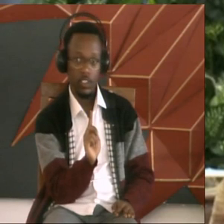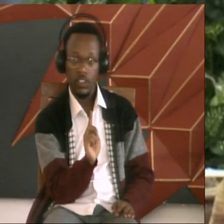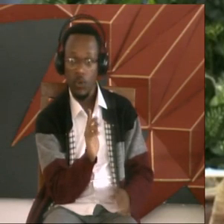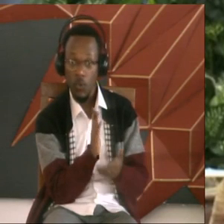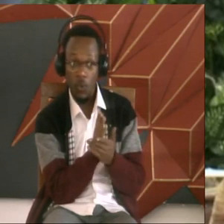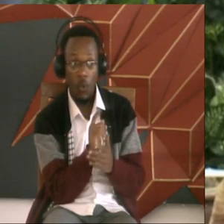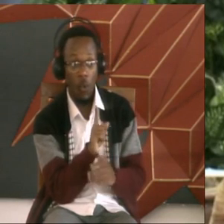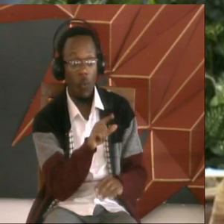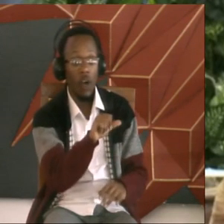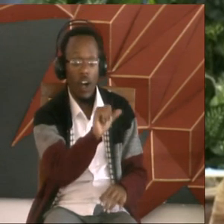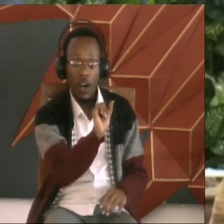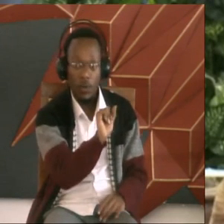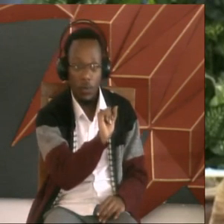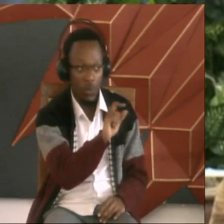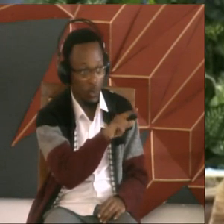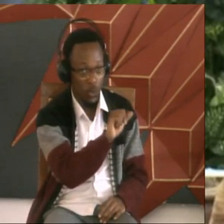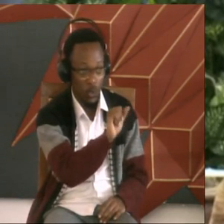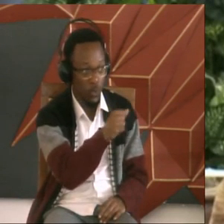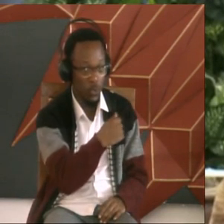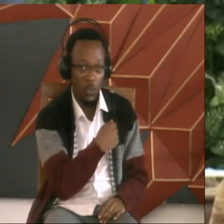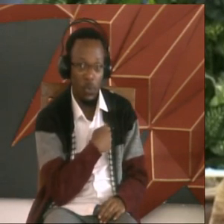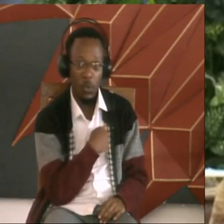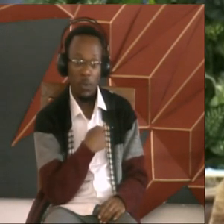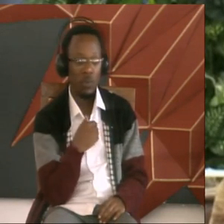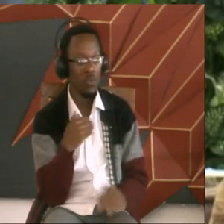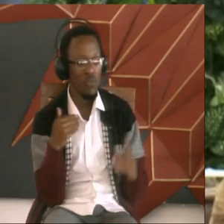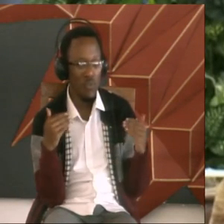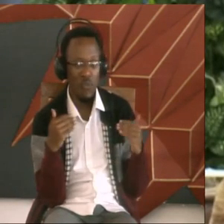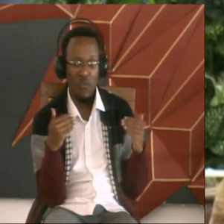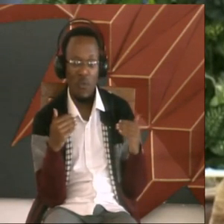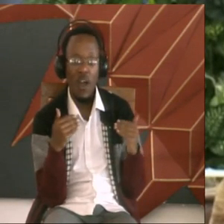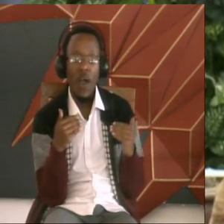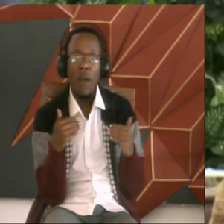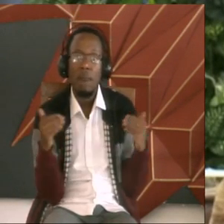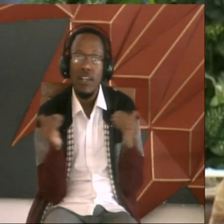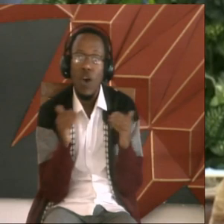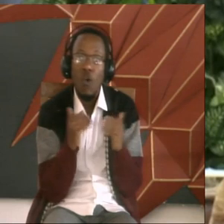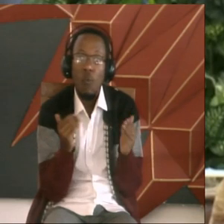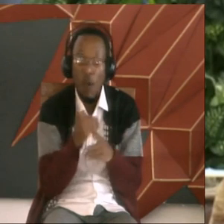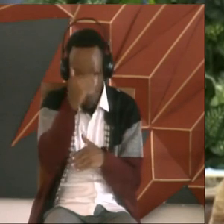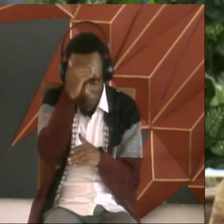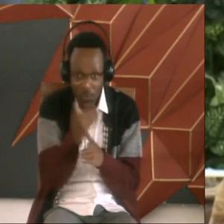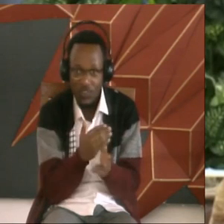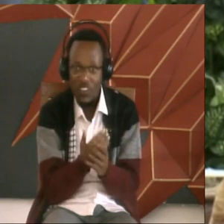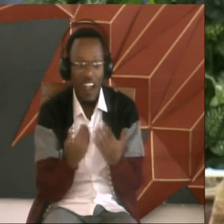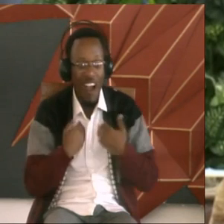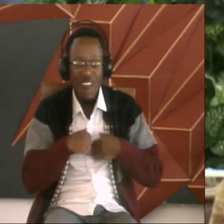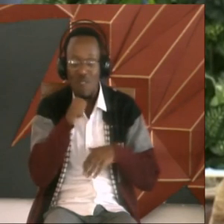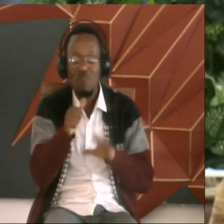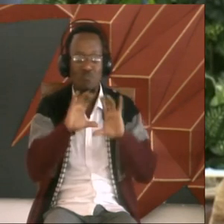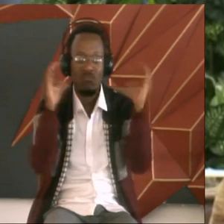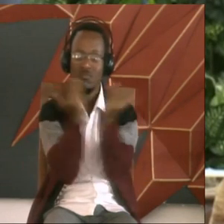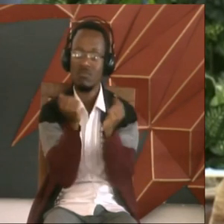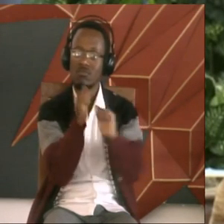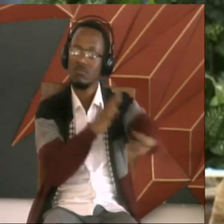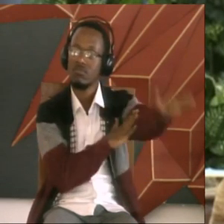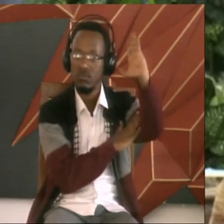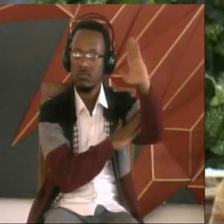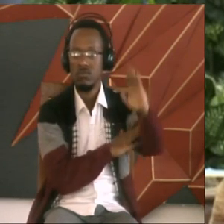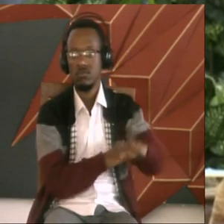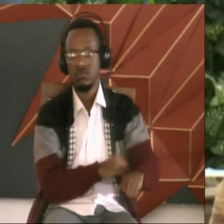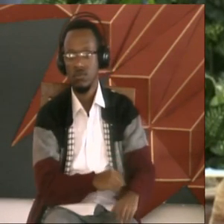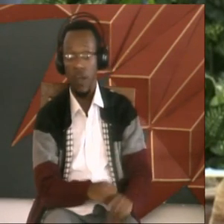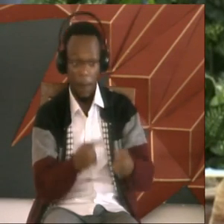ubwabo badafite ubushizi bw'amanga bwo kwizera, kandi bakaba badafitanye ubumwe n'Imana. Ariko noneho